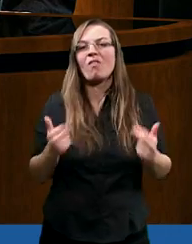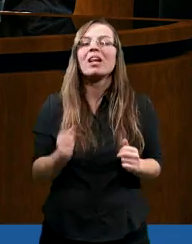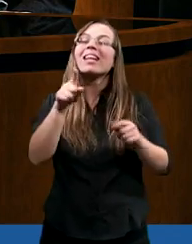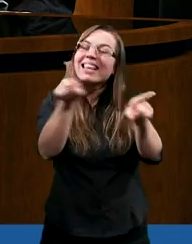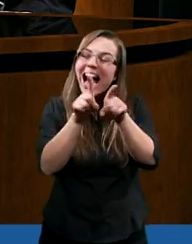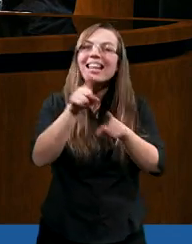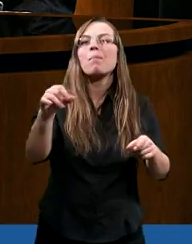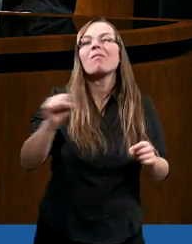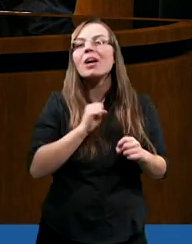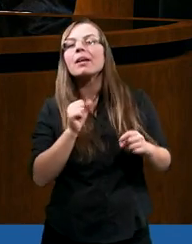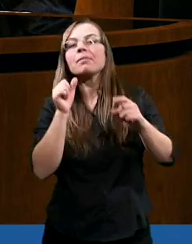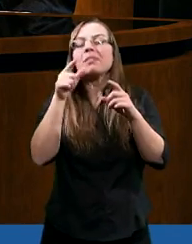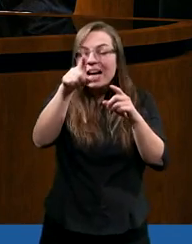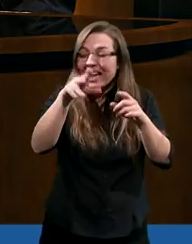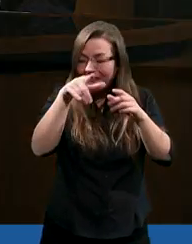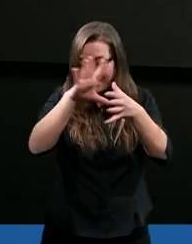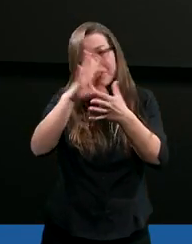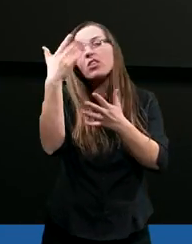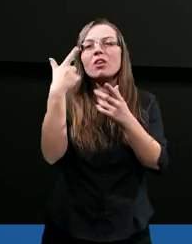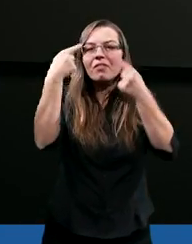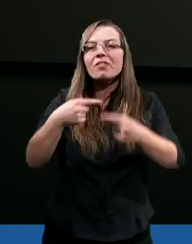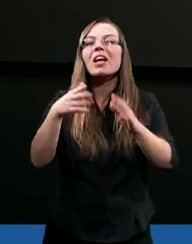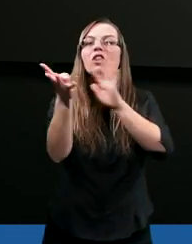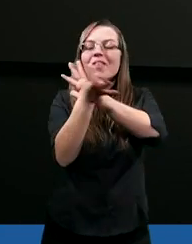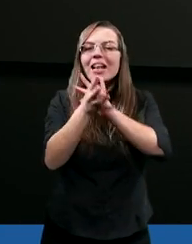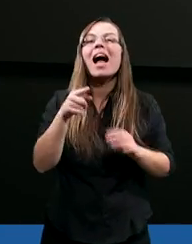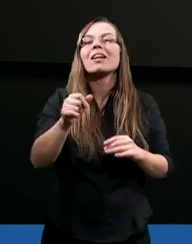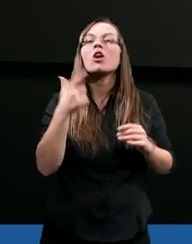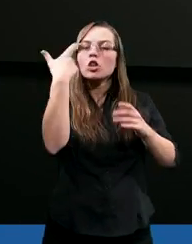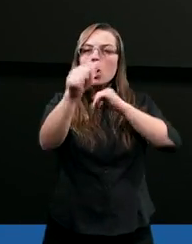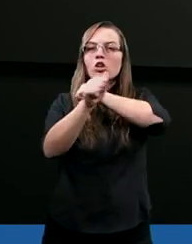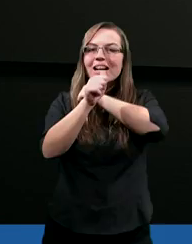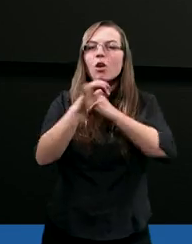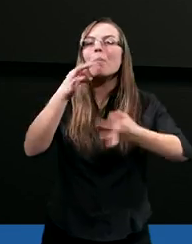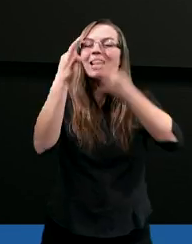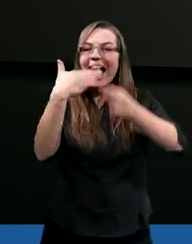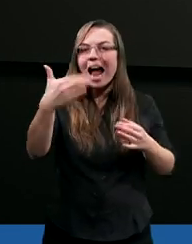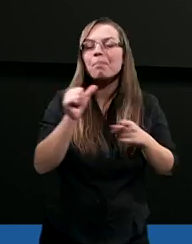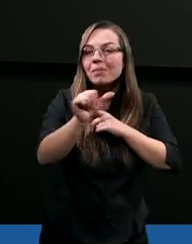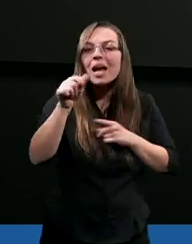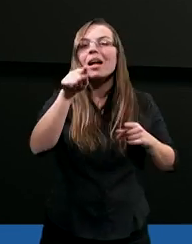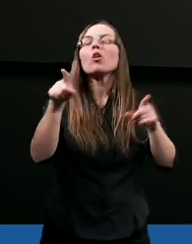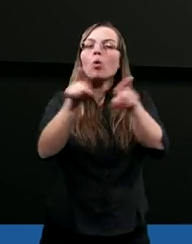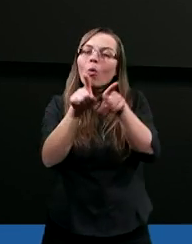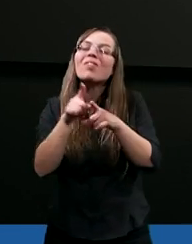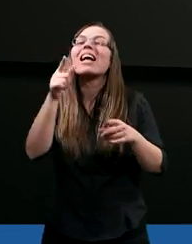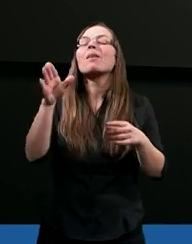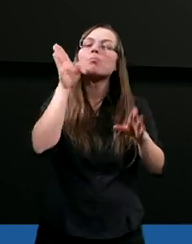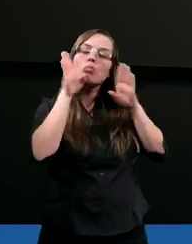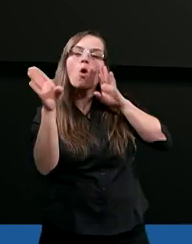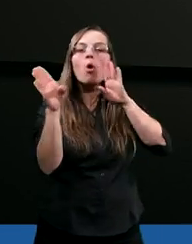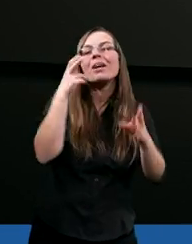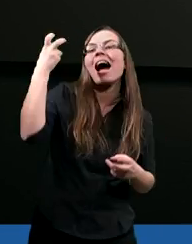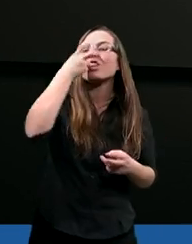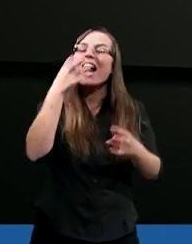w psalmie 119, i w wierszu 160 jest również podobna, bardzo